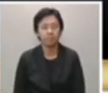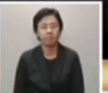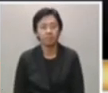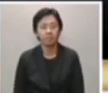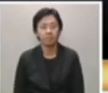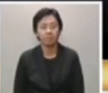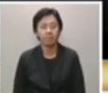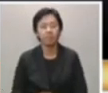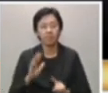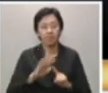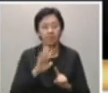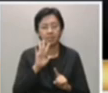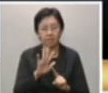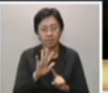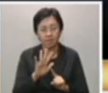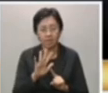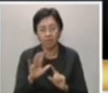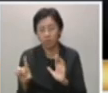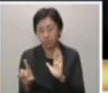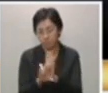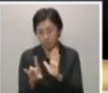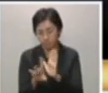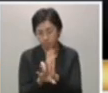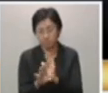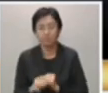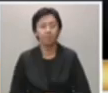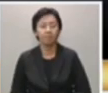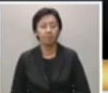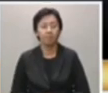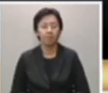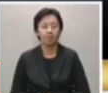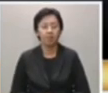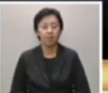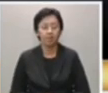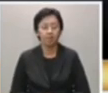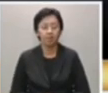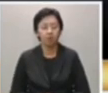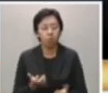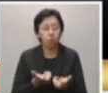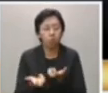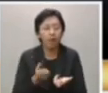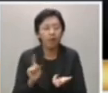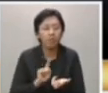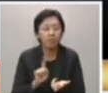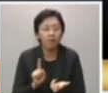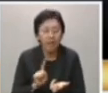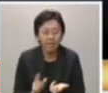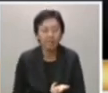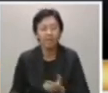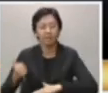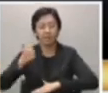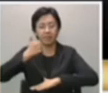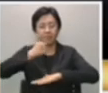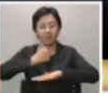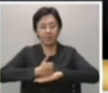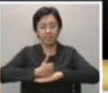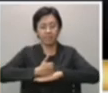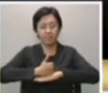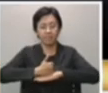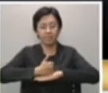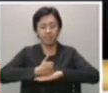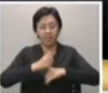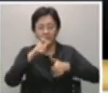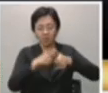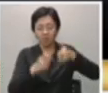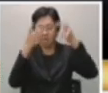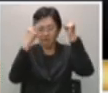ประการที่5ความล้มเหลวสุดท้ายนะฮะคือความล้มเหลวในภาวะเป็นผู้นำของท่านนายกรัฐมนต